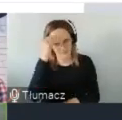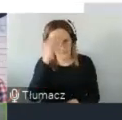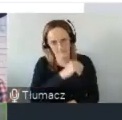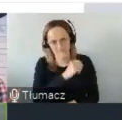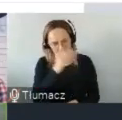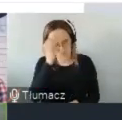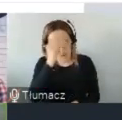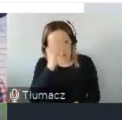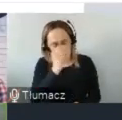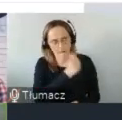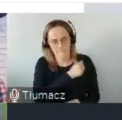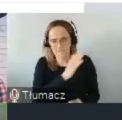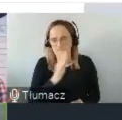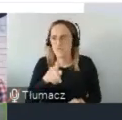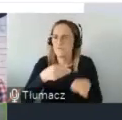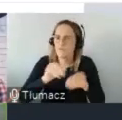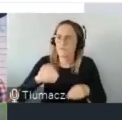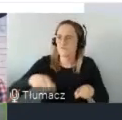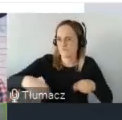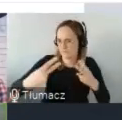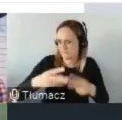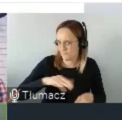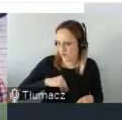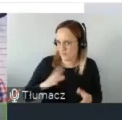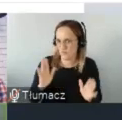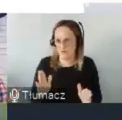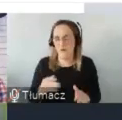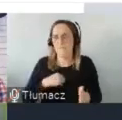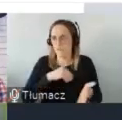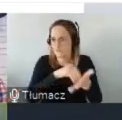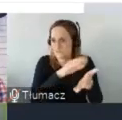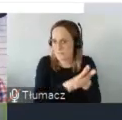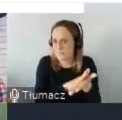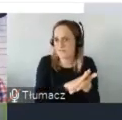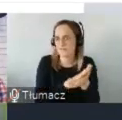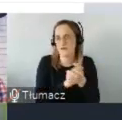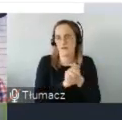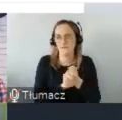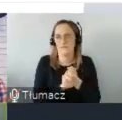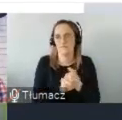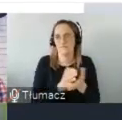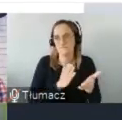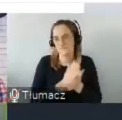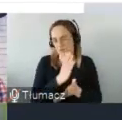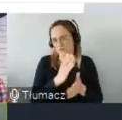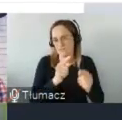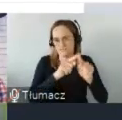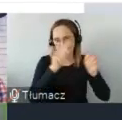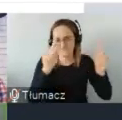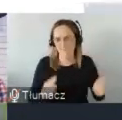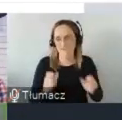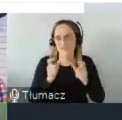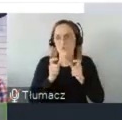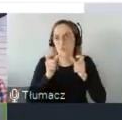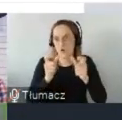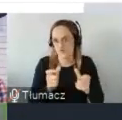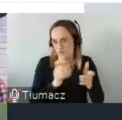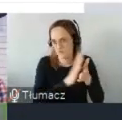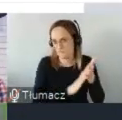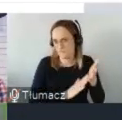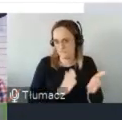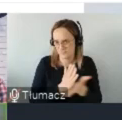To są w większości warsztaty online i można się na nie zapisać za pomocą formularza dostępnego na naszej stronie.